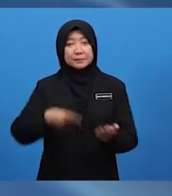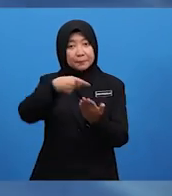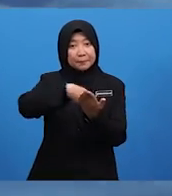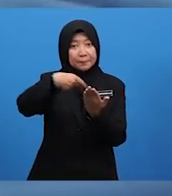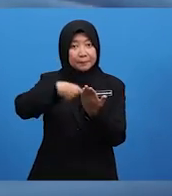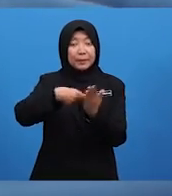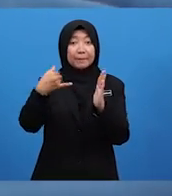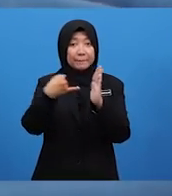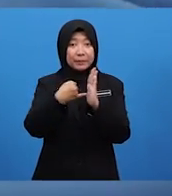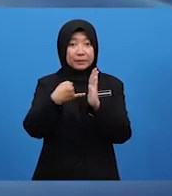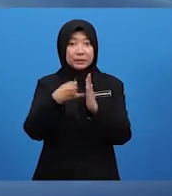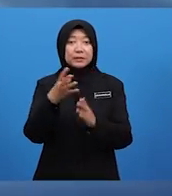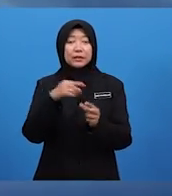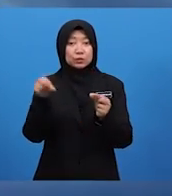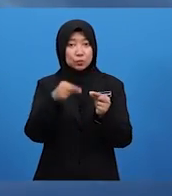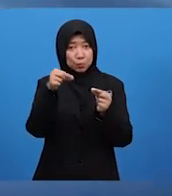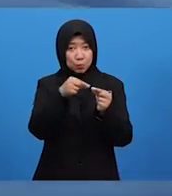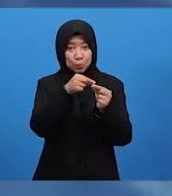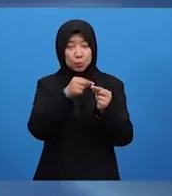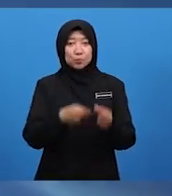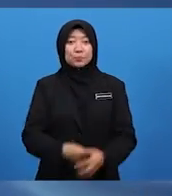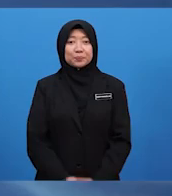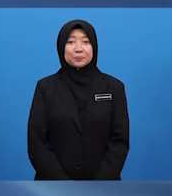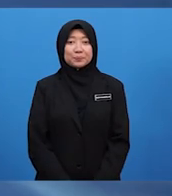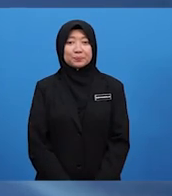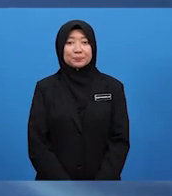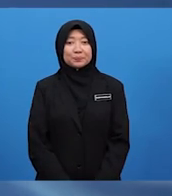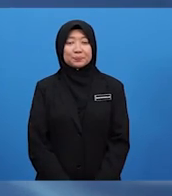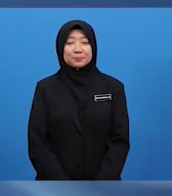dengan jarum peniti dan jelujur.